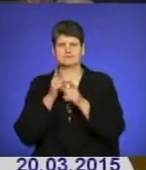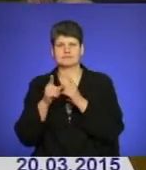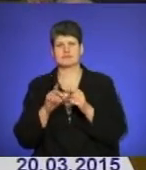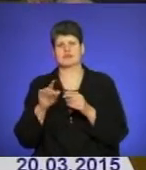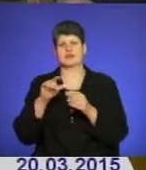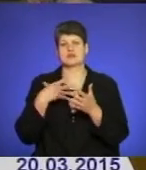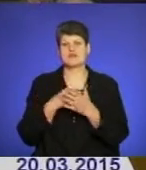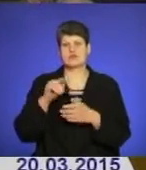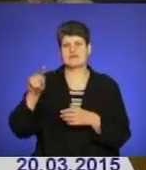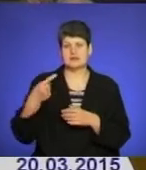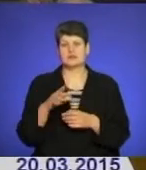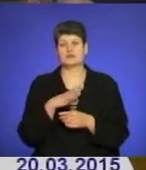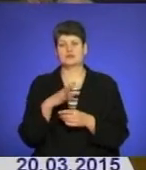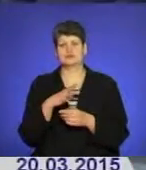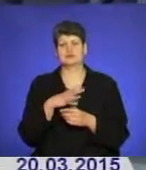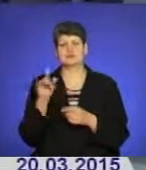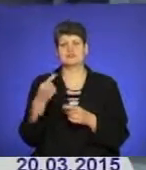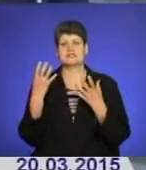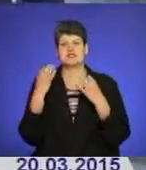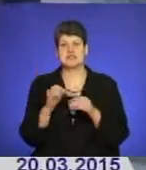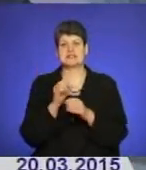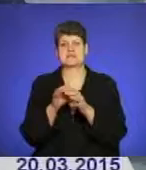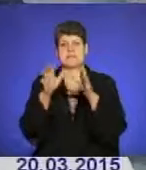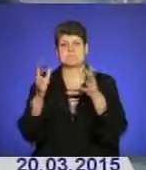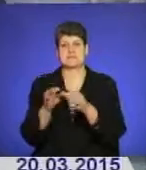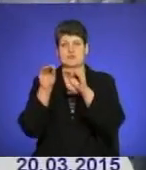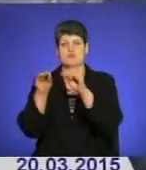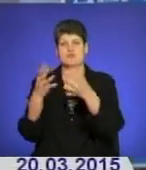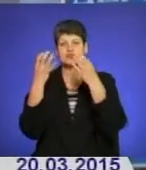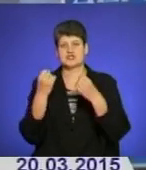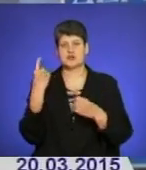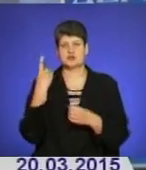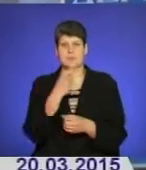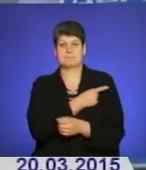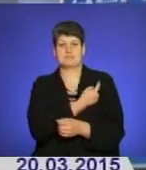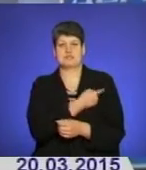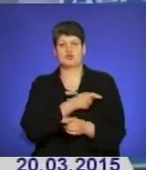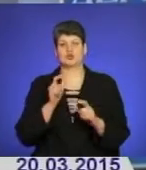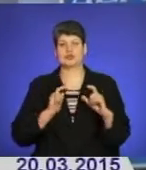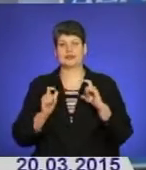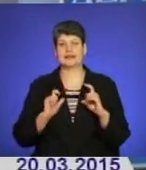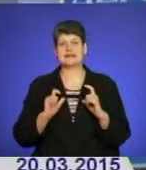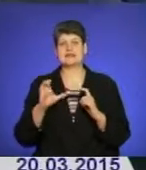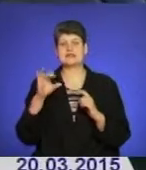вимоги. Надійшло повідомлення про замінування ще одного адміністративного приміщення медичного університету. Проте